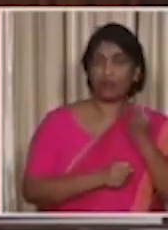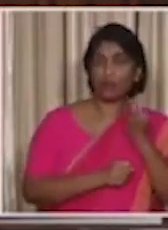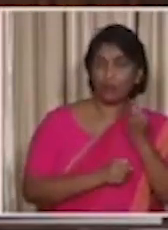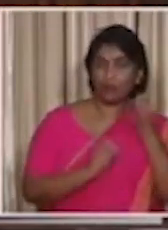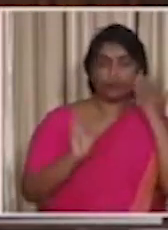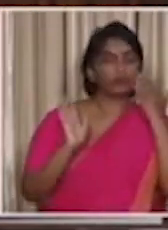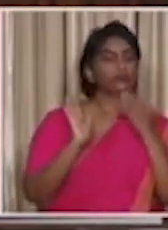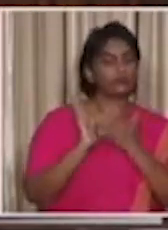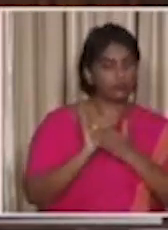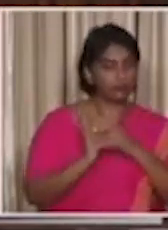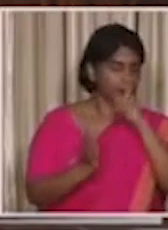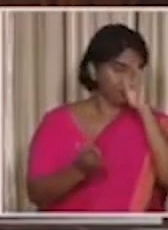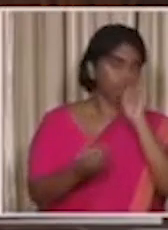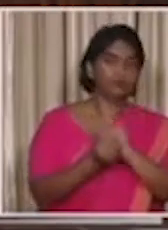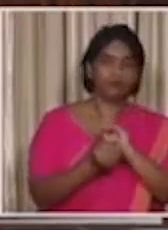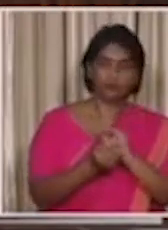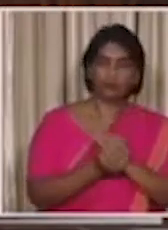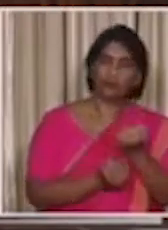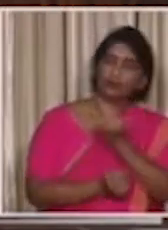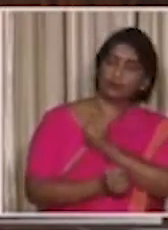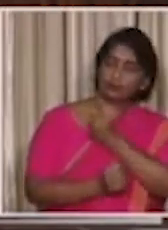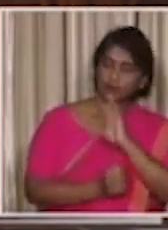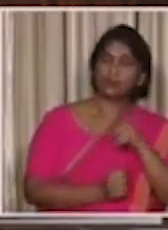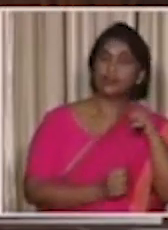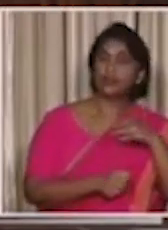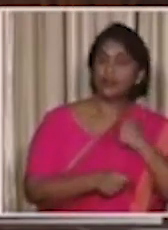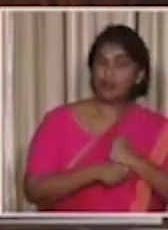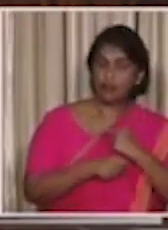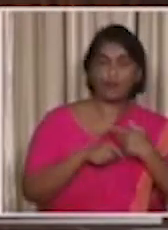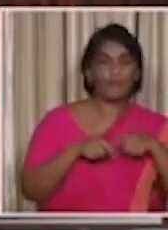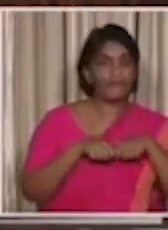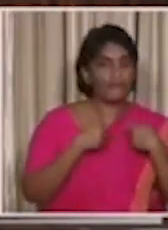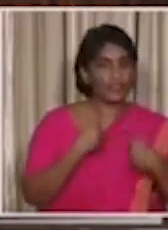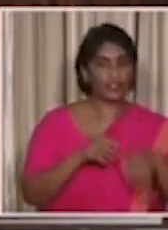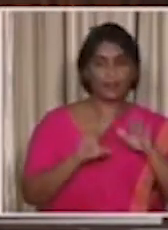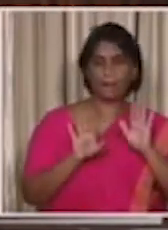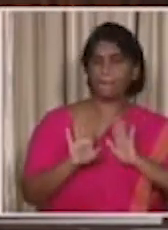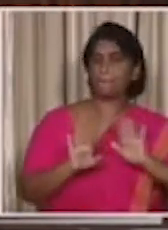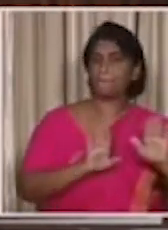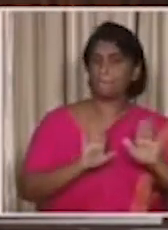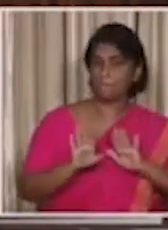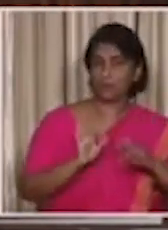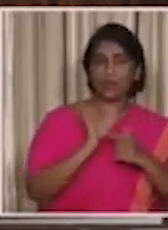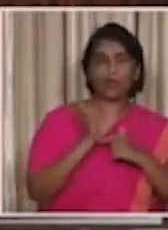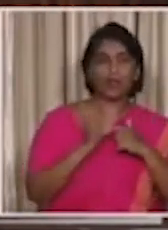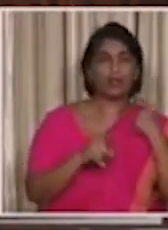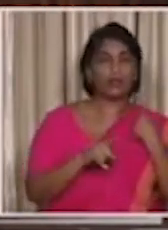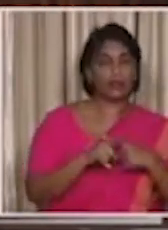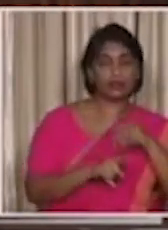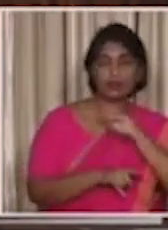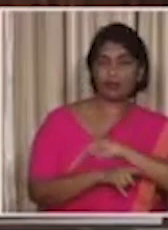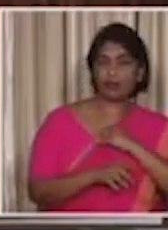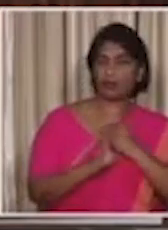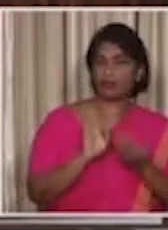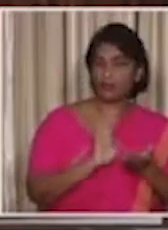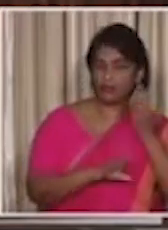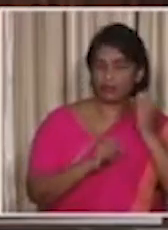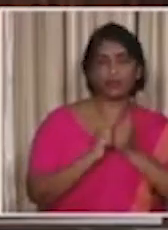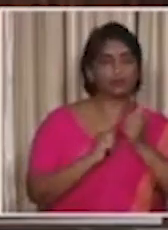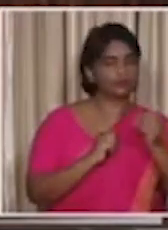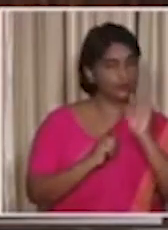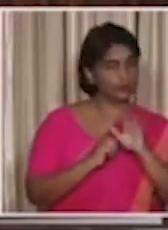පද්ධතිය සුරක්ෂිත කරන්නට කැප වුණා. රජයේ වියදම් පාලනය කළා. බදු ආදායම් වැඩි කර ගැනීමට පියවර